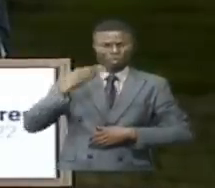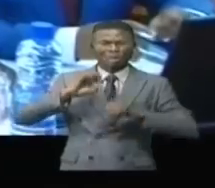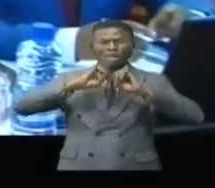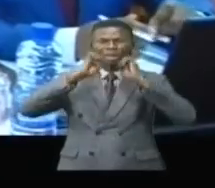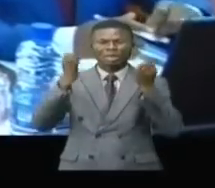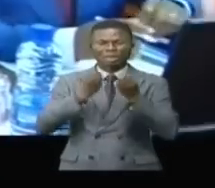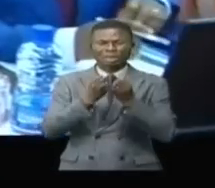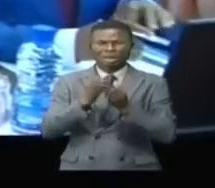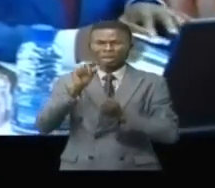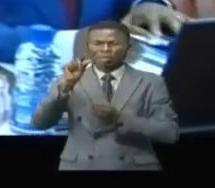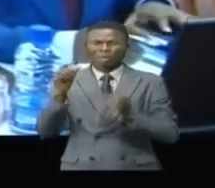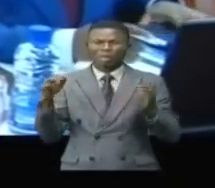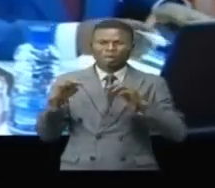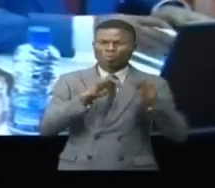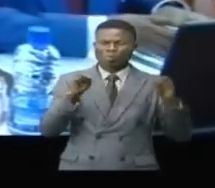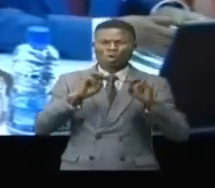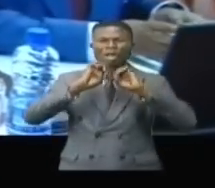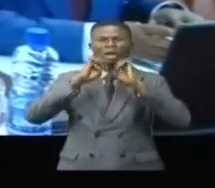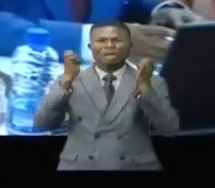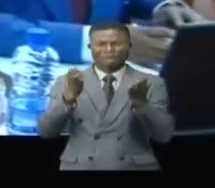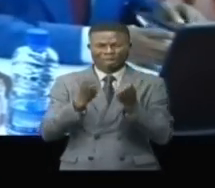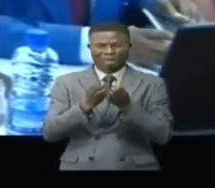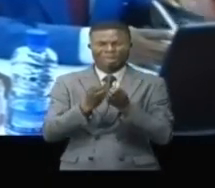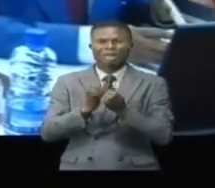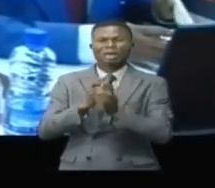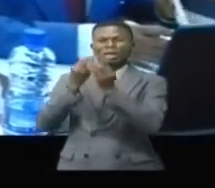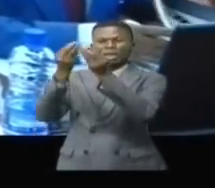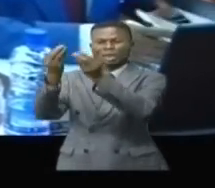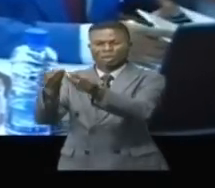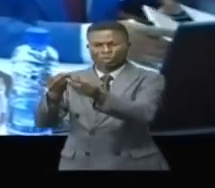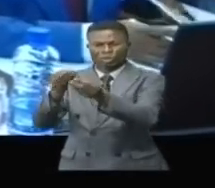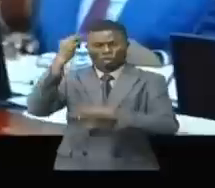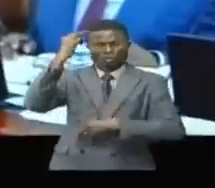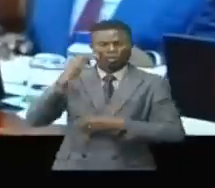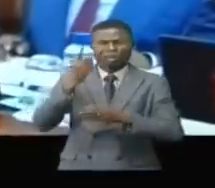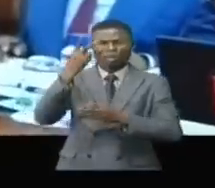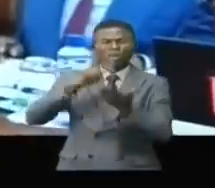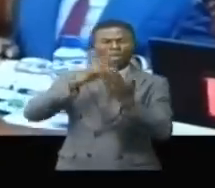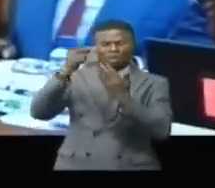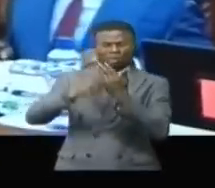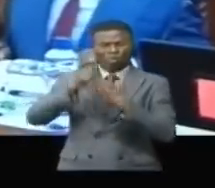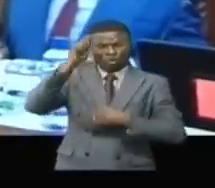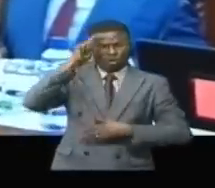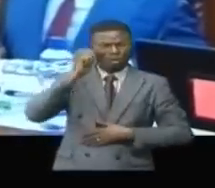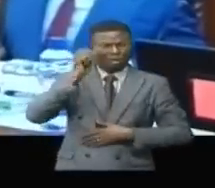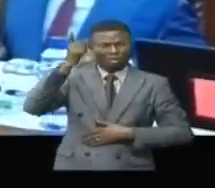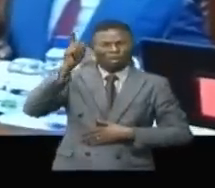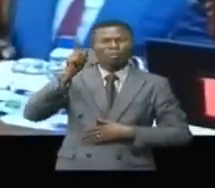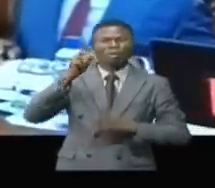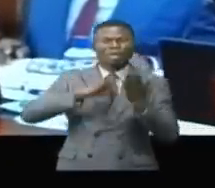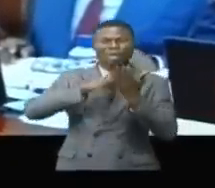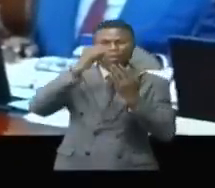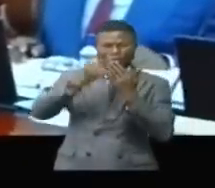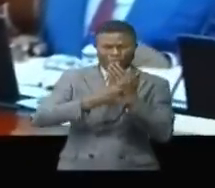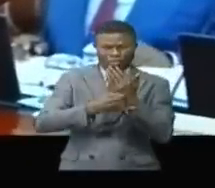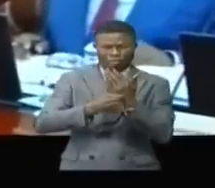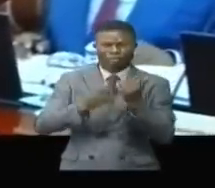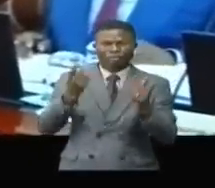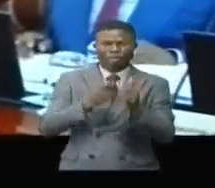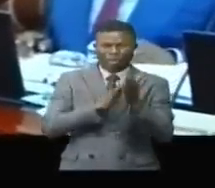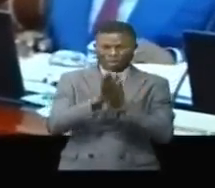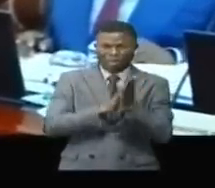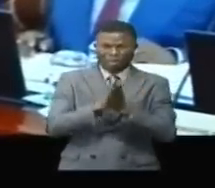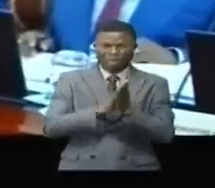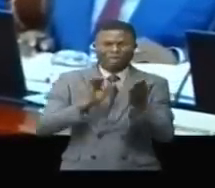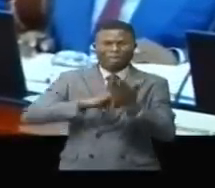l'Entrepreneuriat et des Petites et Moyennes Entreprises, a soumis au Conseil deux projets de texte. Le premier, c'est celui lié